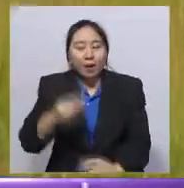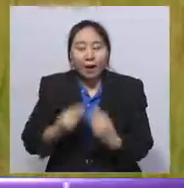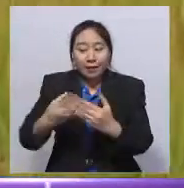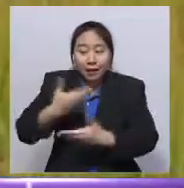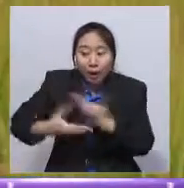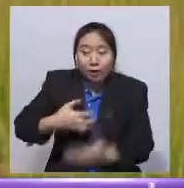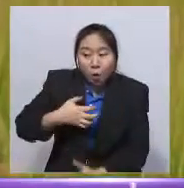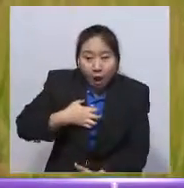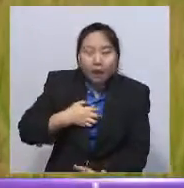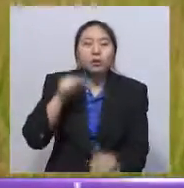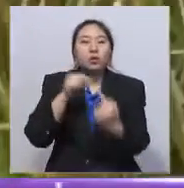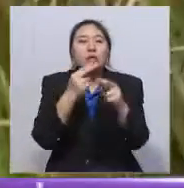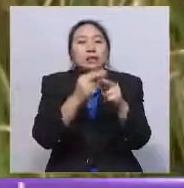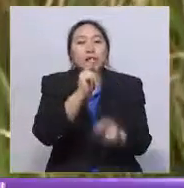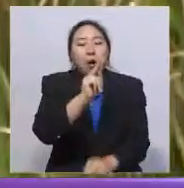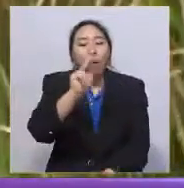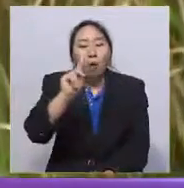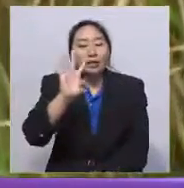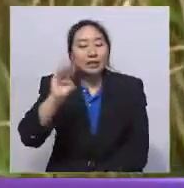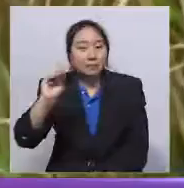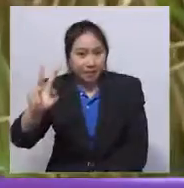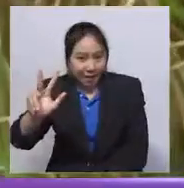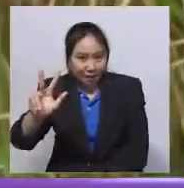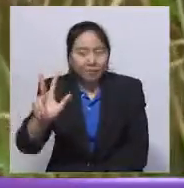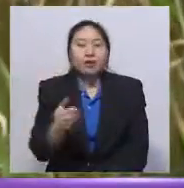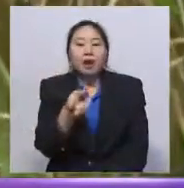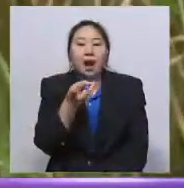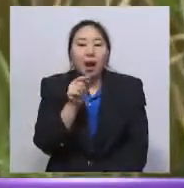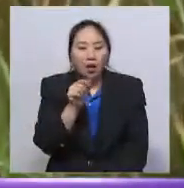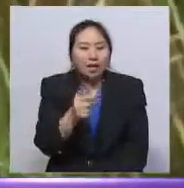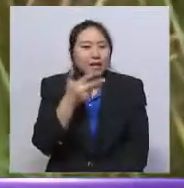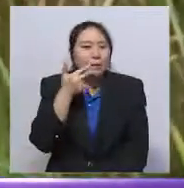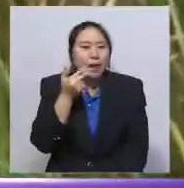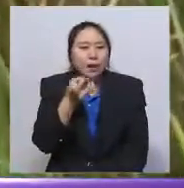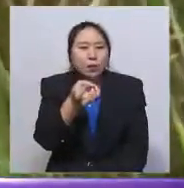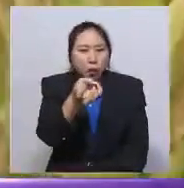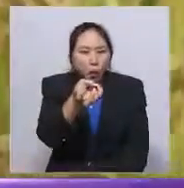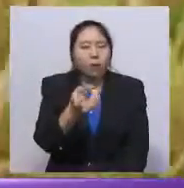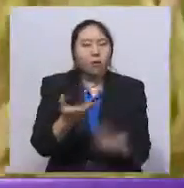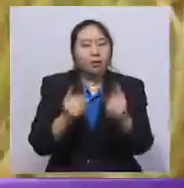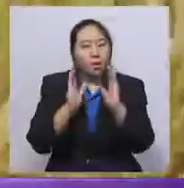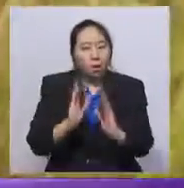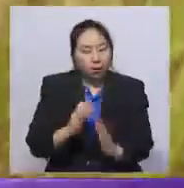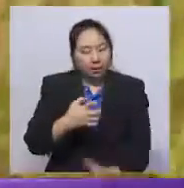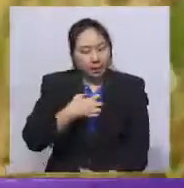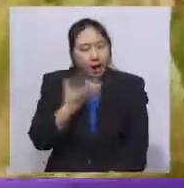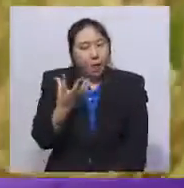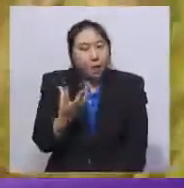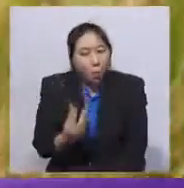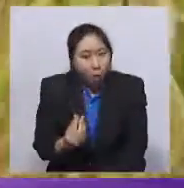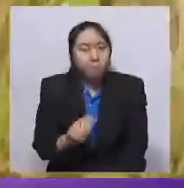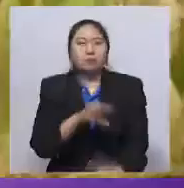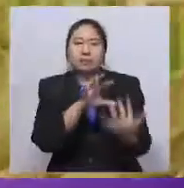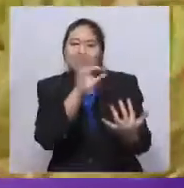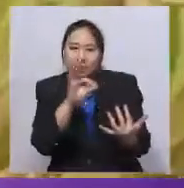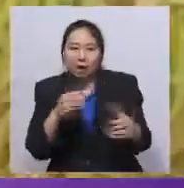าดคือข้าวพันธุ์กข.43ซึ่งเป็นข้าวที่มีดัชนีน้ำตาลต่ำเป็นทางเลือกของผู้ที่ควบคุมน้ำหนักและกลุ่ม